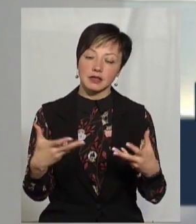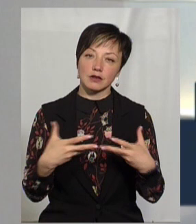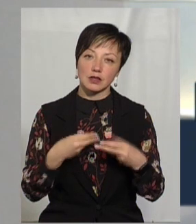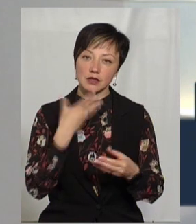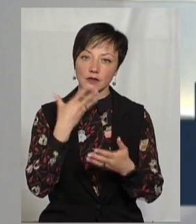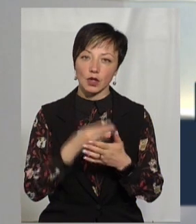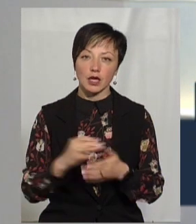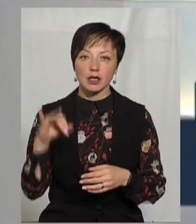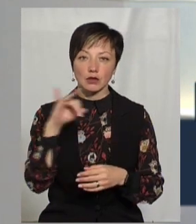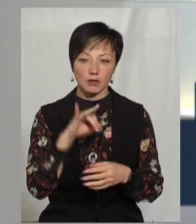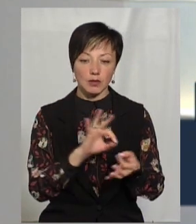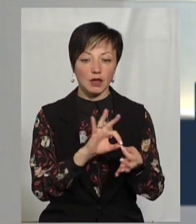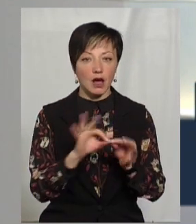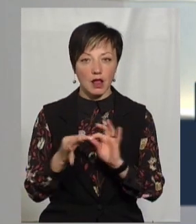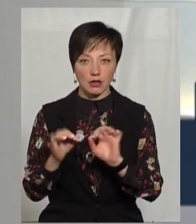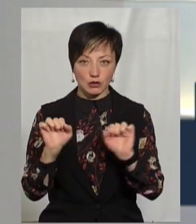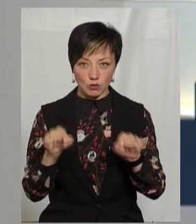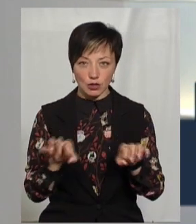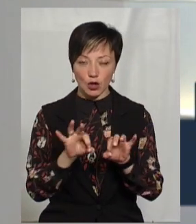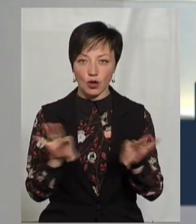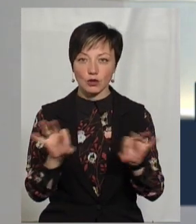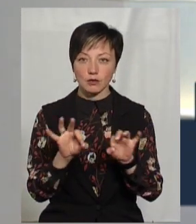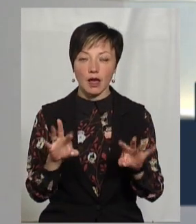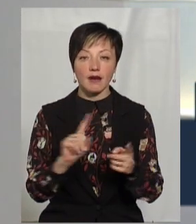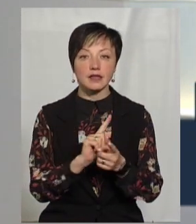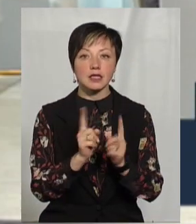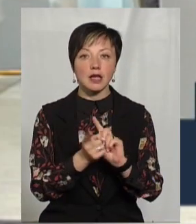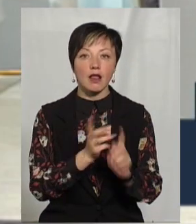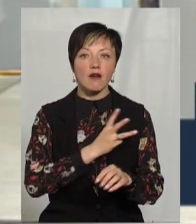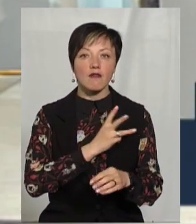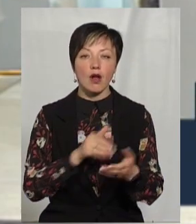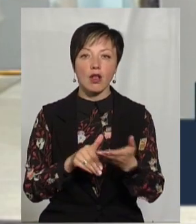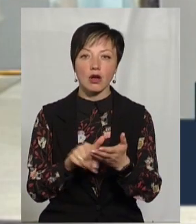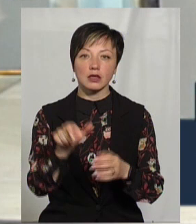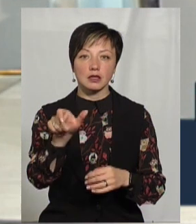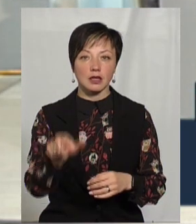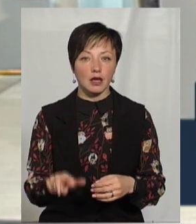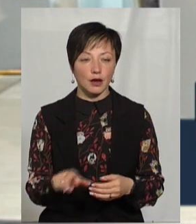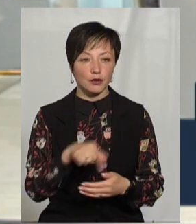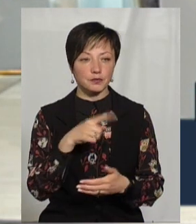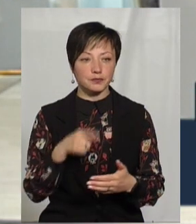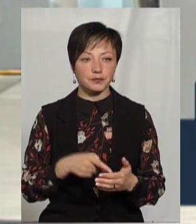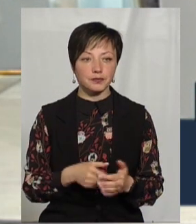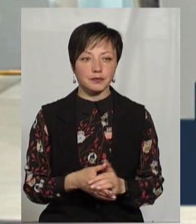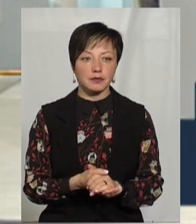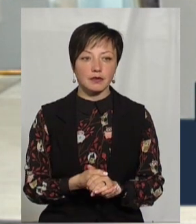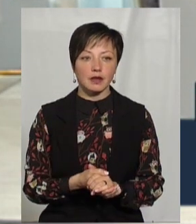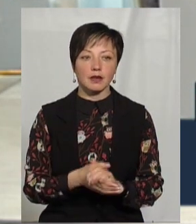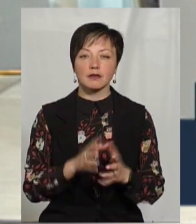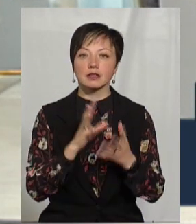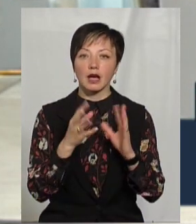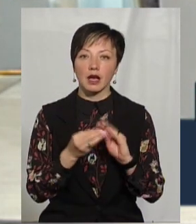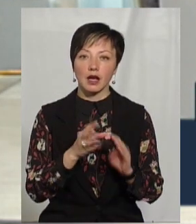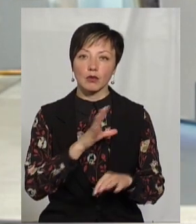історією. Чи могли би ви докладніше розповісти про це? Як ви стали волонтером? Взагалі були важкі обставини в